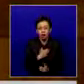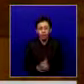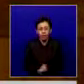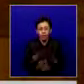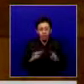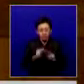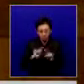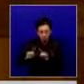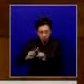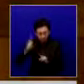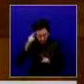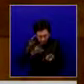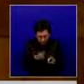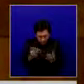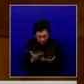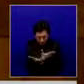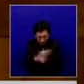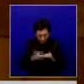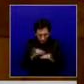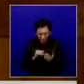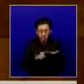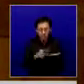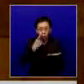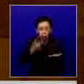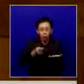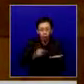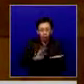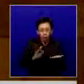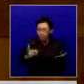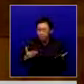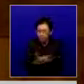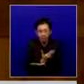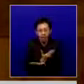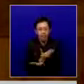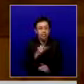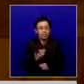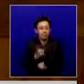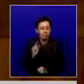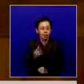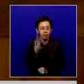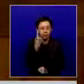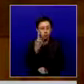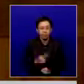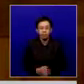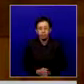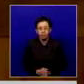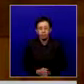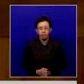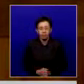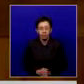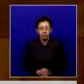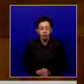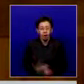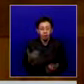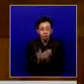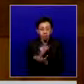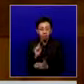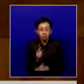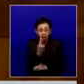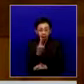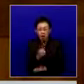ปรับเปลี่ยนวิธีการในการที่จะเสนอโครงการเอาเงินประมาณเนี่ยมาใช้ให้ได้มากที่สุดแล้วถ้ามาแล้ว